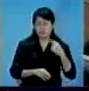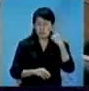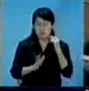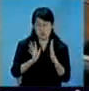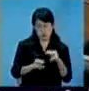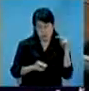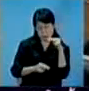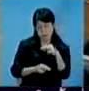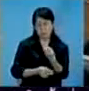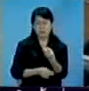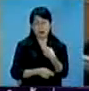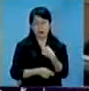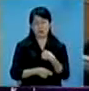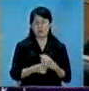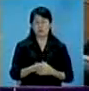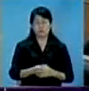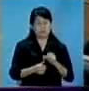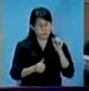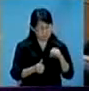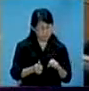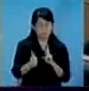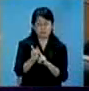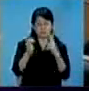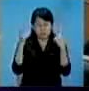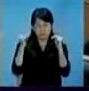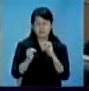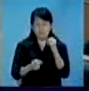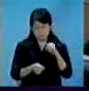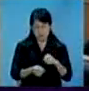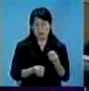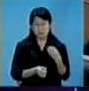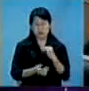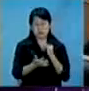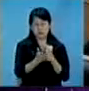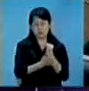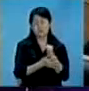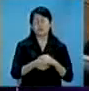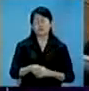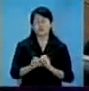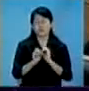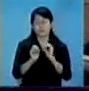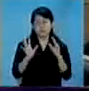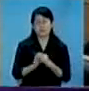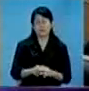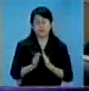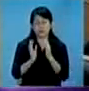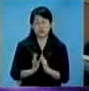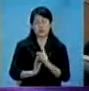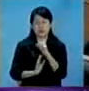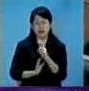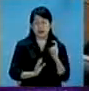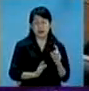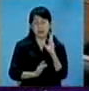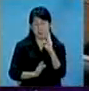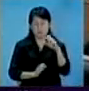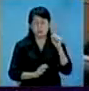การณ์ก็ถูกของท่านรองครับว่าท่านเองได้รับรายงานที่เป็นทางการนะครับคือ6รายในวันนั้นอันนี้ผมไ